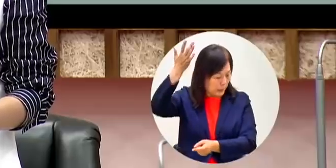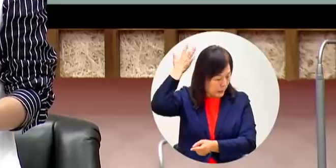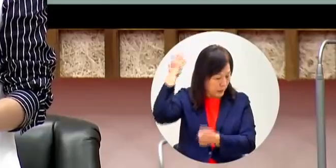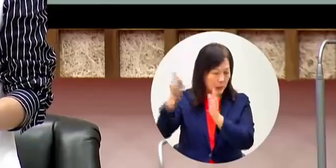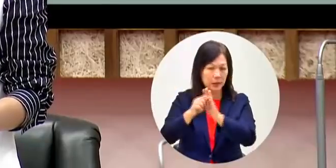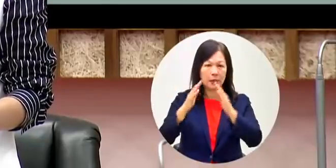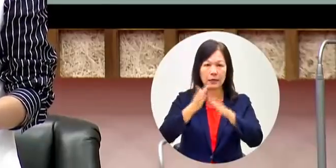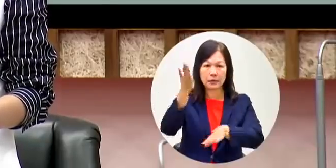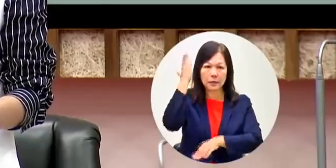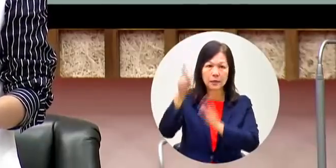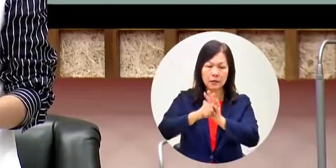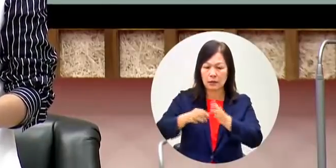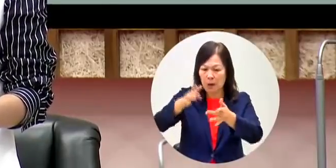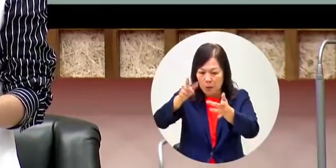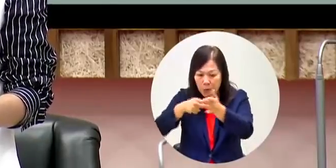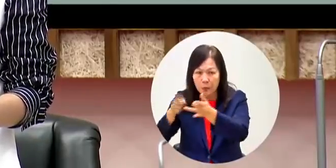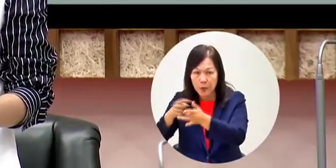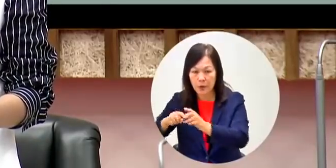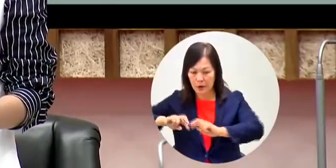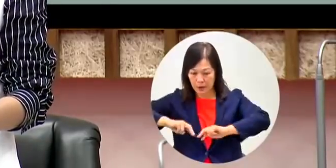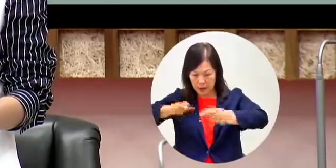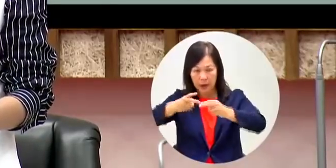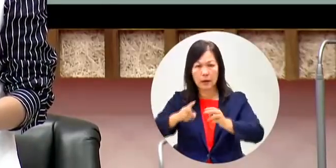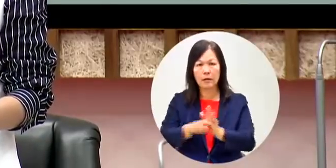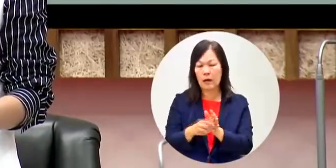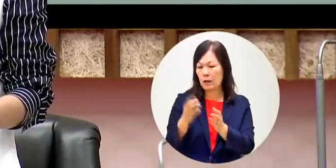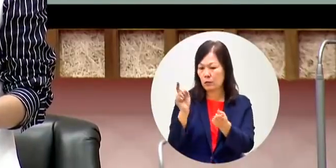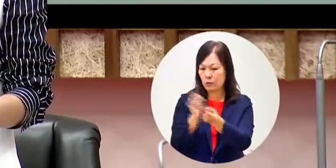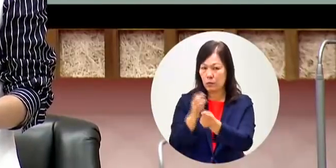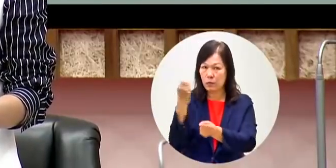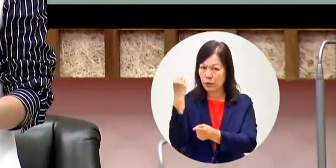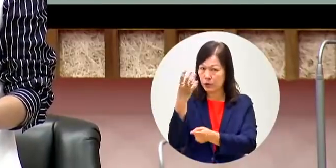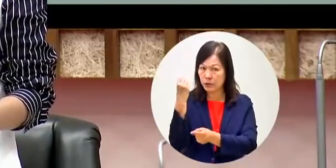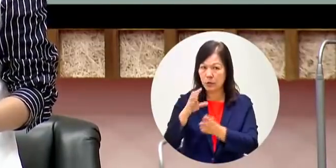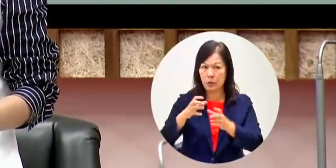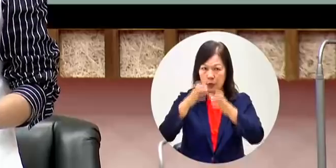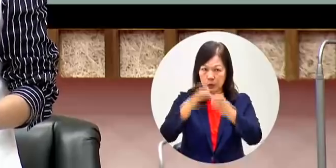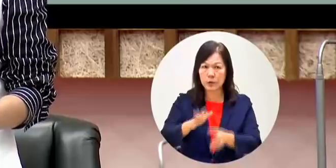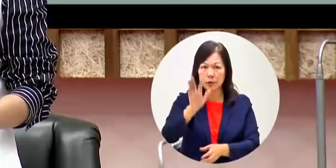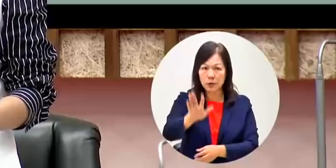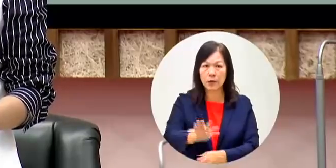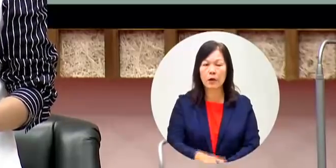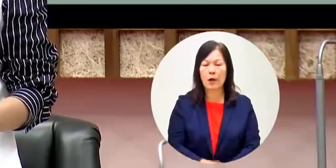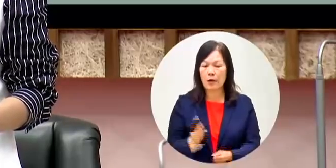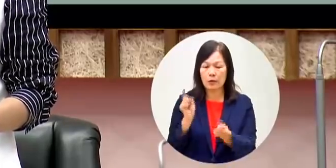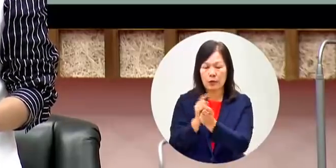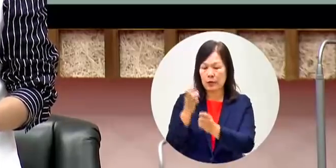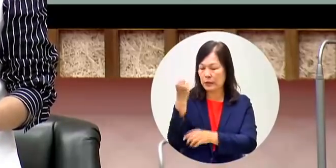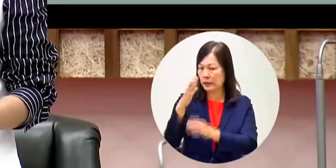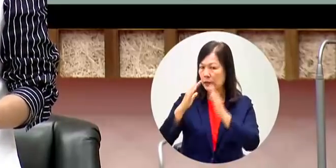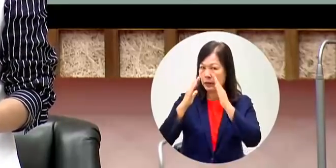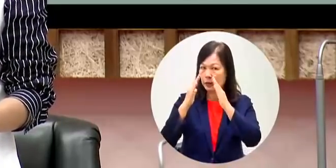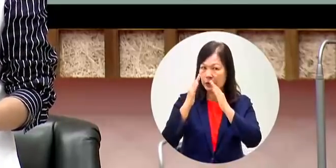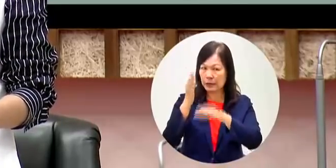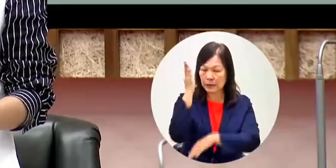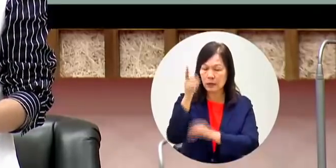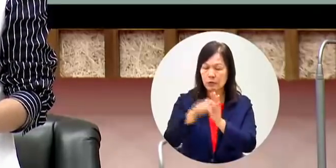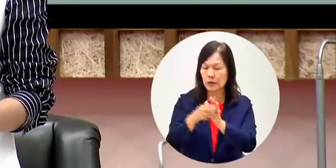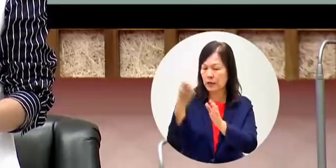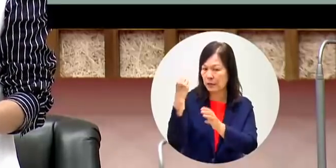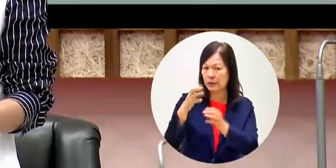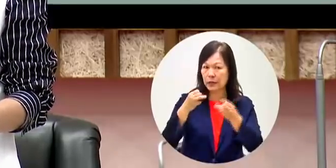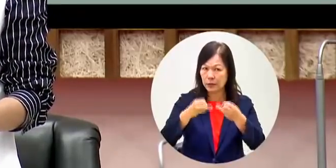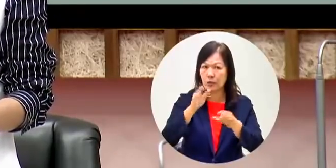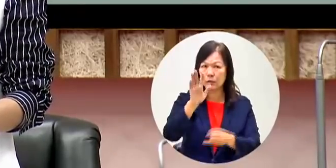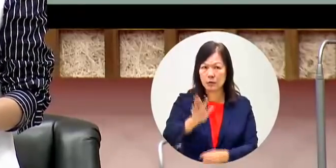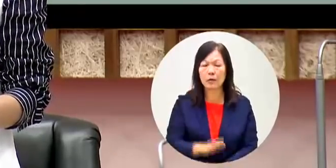开创新局，真的建立我们新政府的新政绩哦。我想这也是回应呢市民对